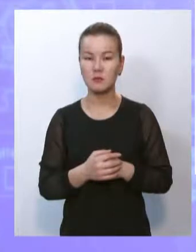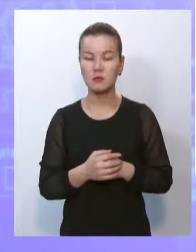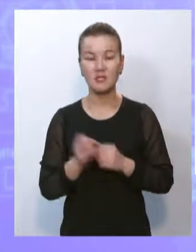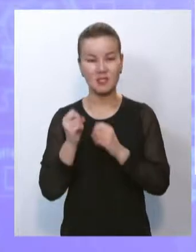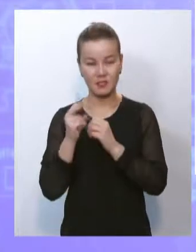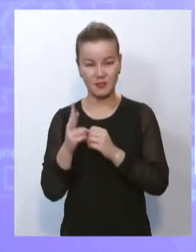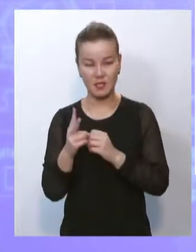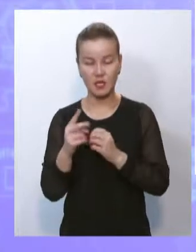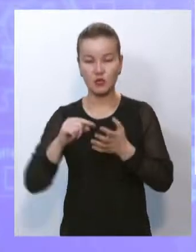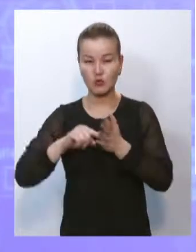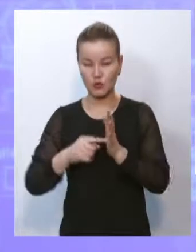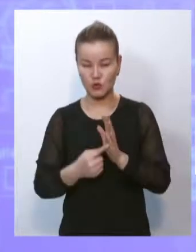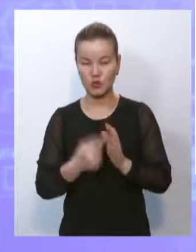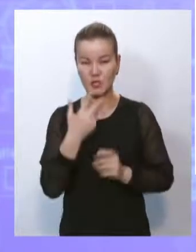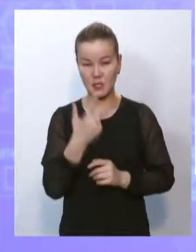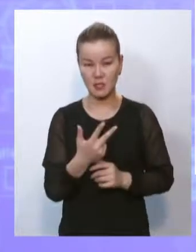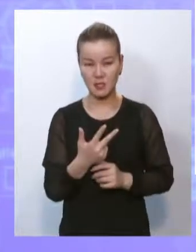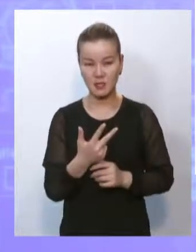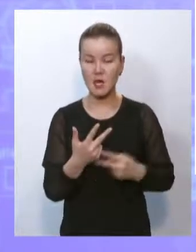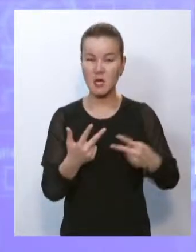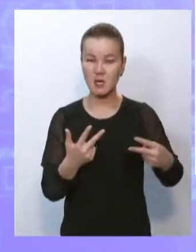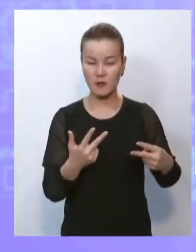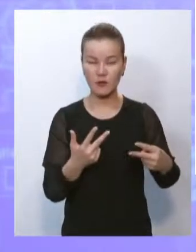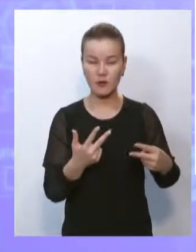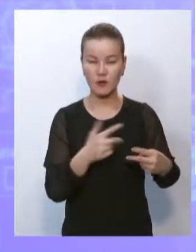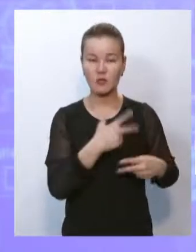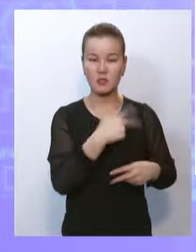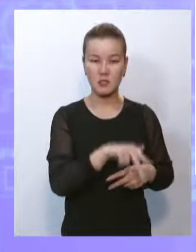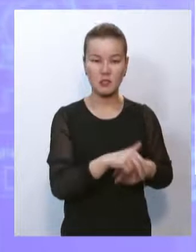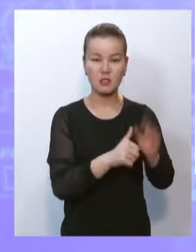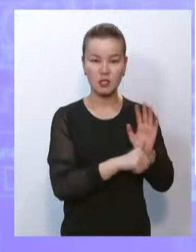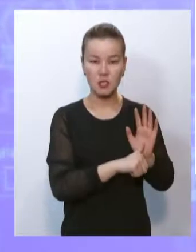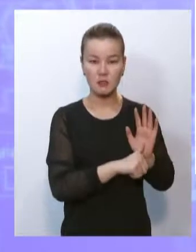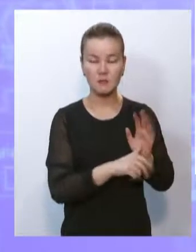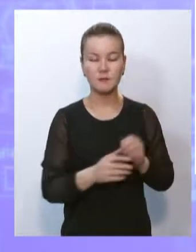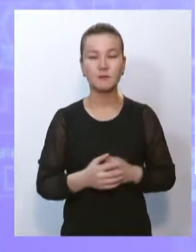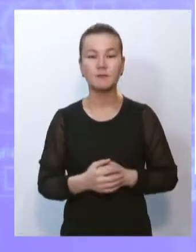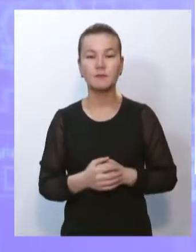12 умножить на 3 равно 36